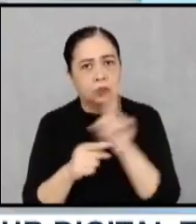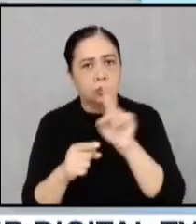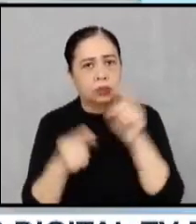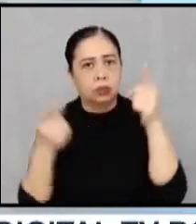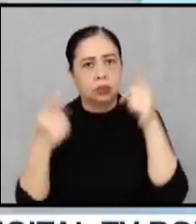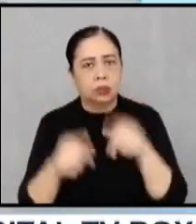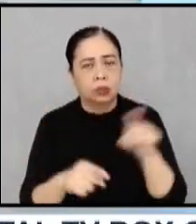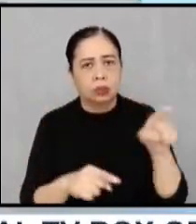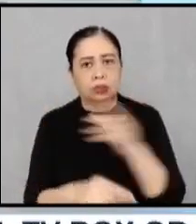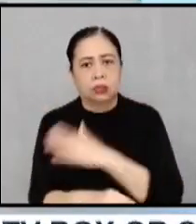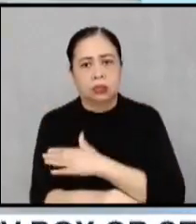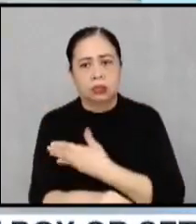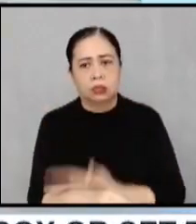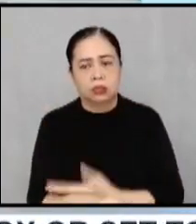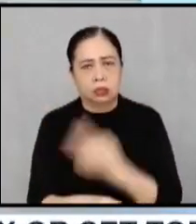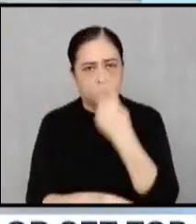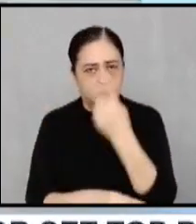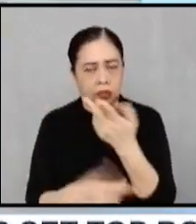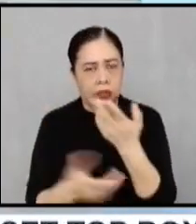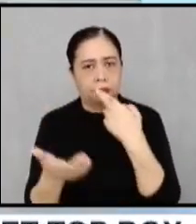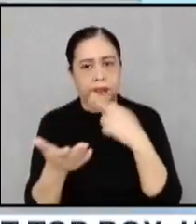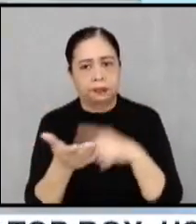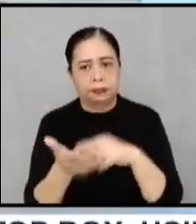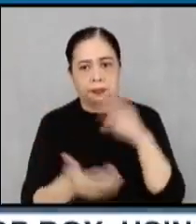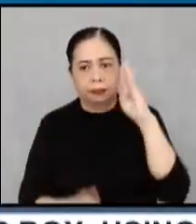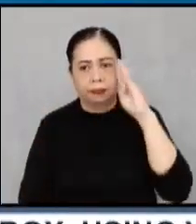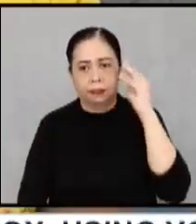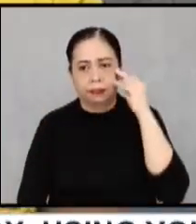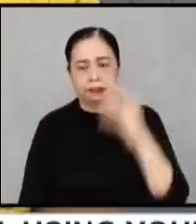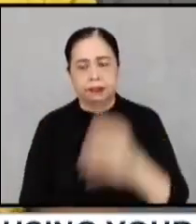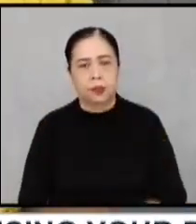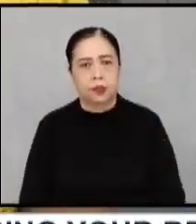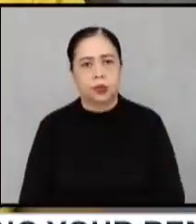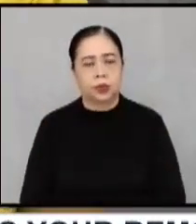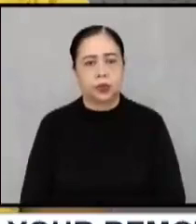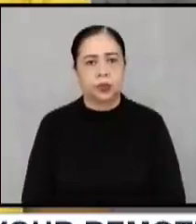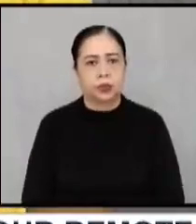anak. Panoorin po natin ang report ni Bien Manalo.